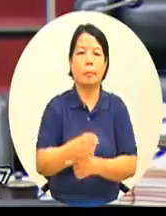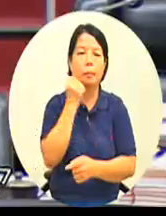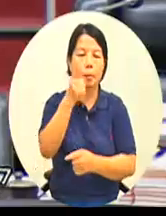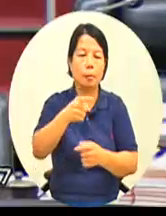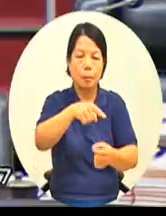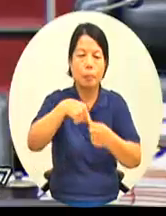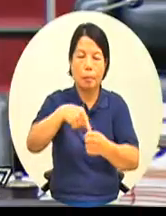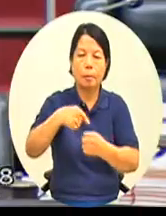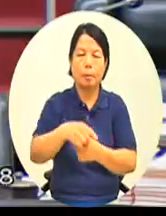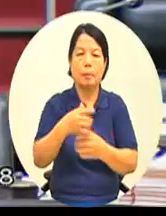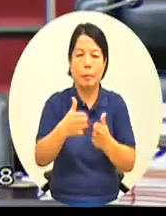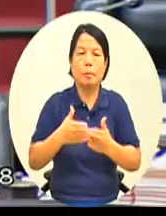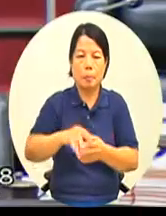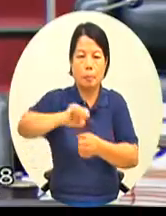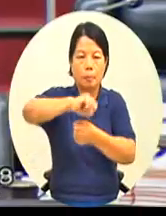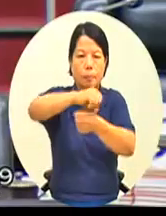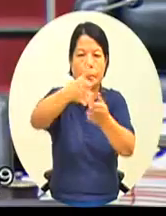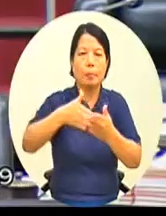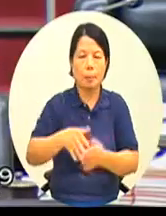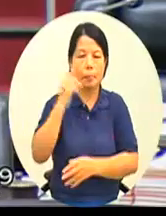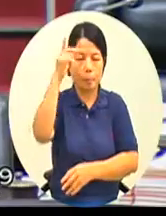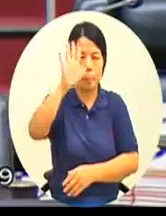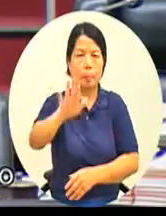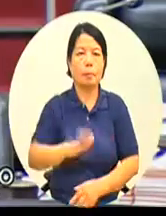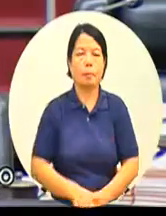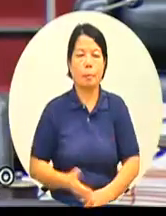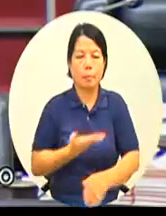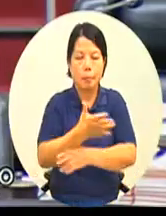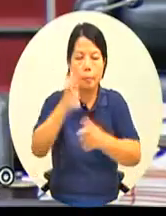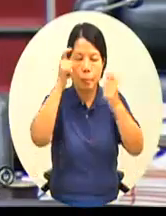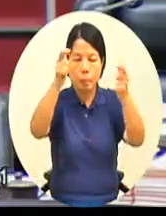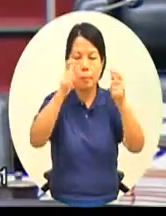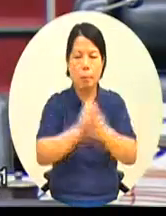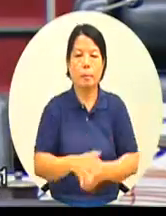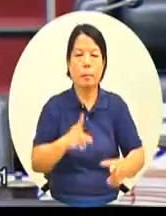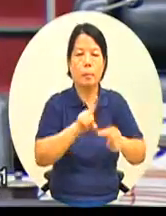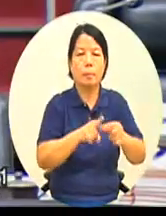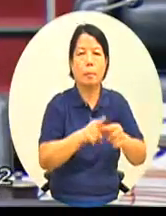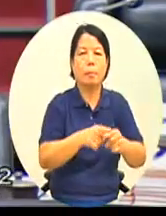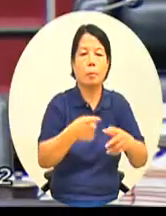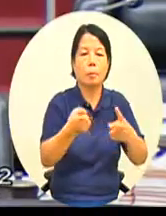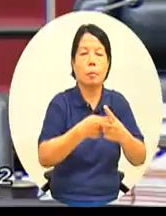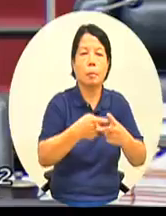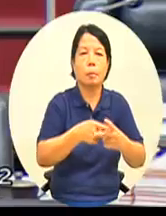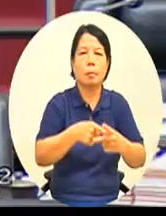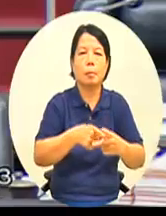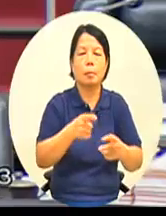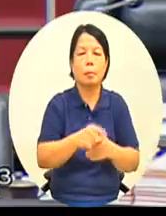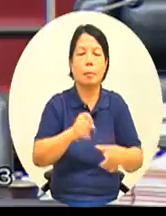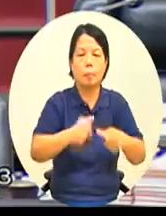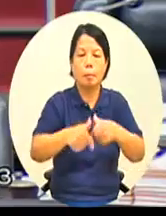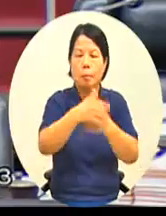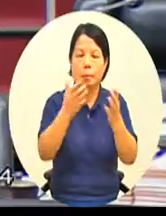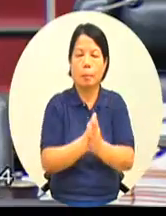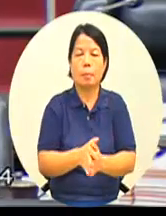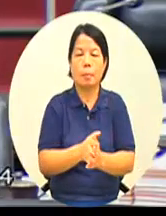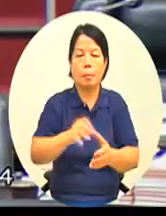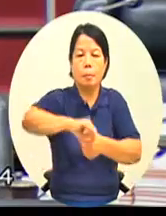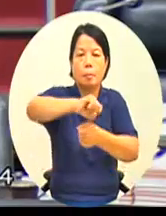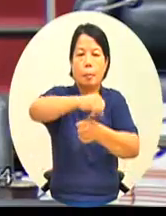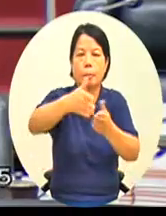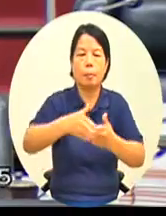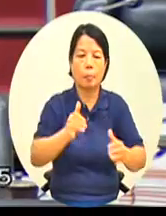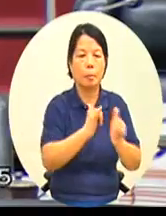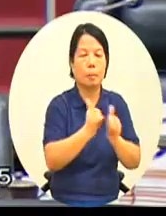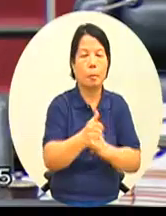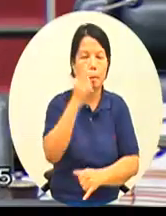成长，这个会有感，让高雄的中产阶级大幅增加，这个人民一定